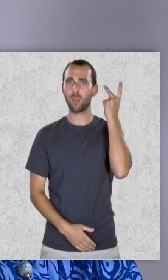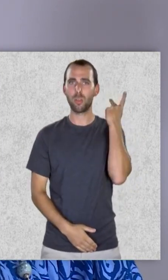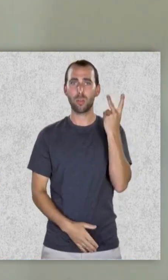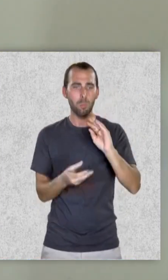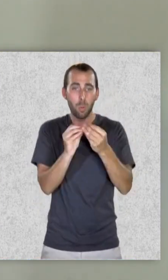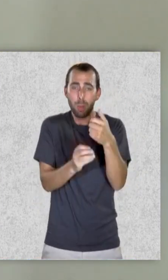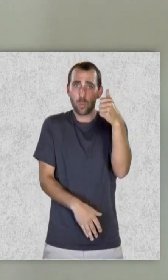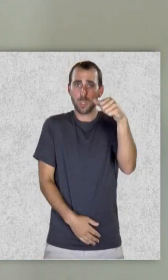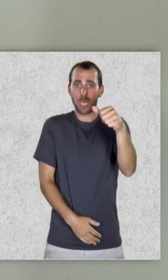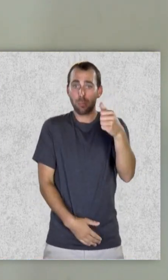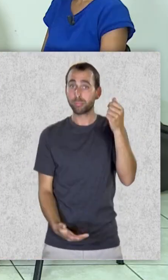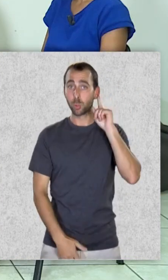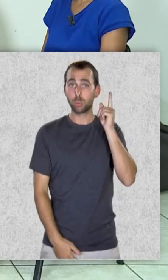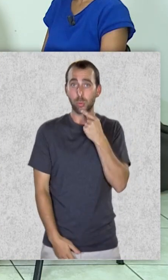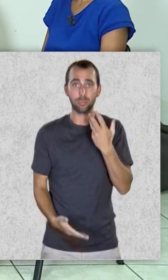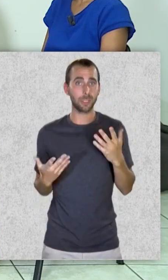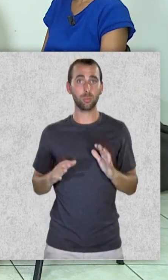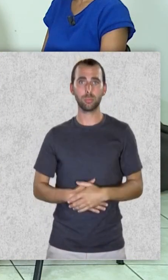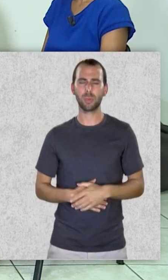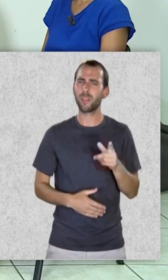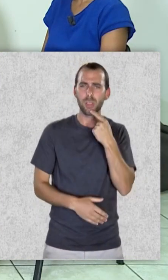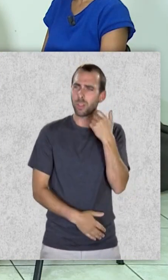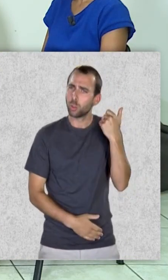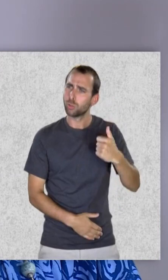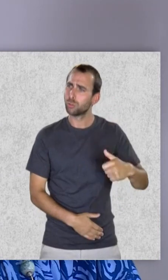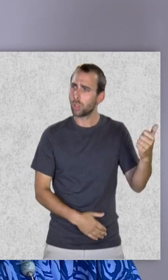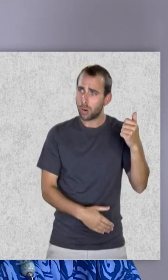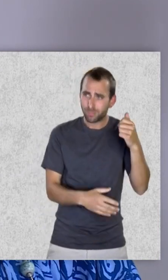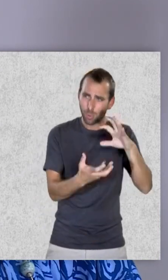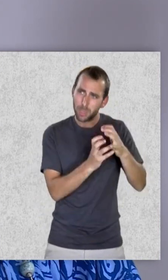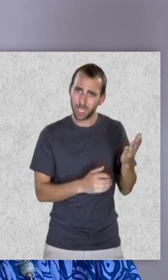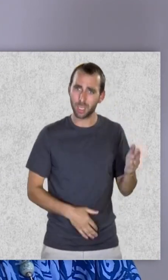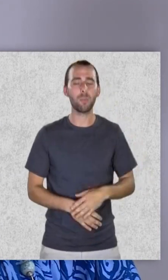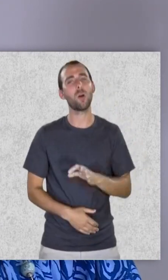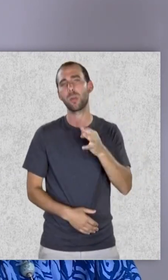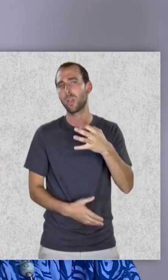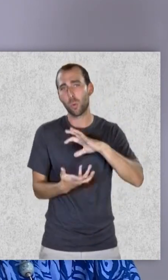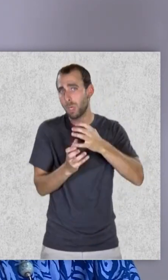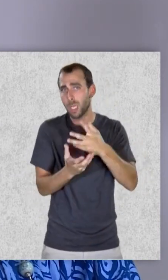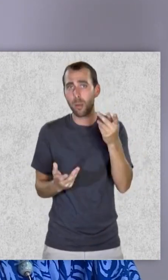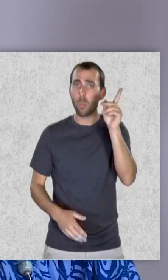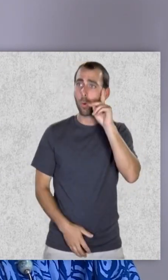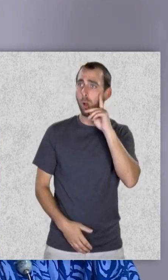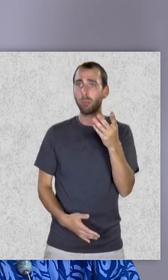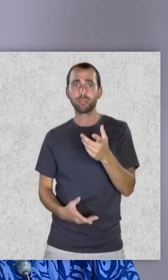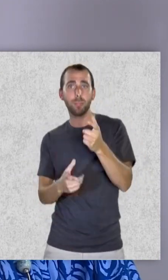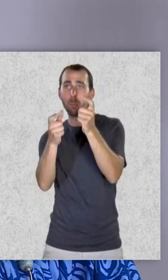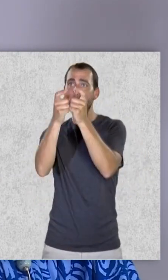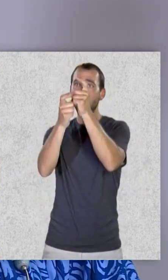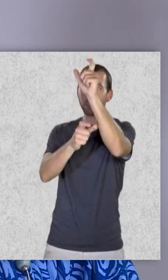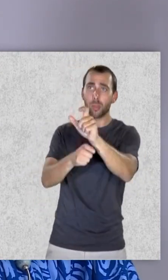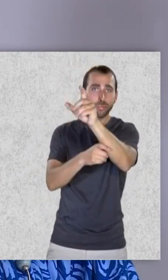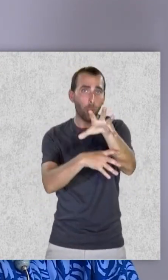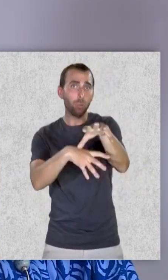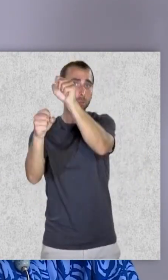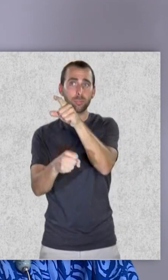surdité. Voilà. Le seul, c'est un peu compliqué de le faire alors. Eh bien, c'est plus compliqué parce que l'entrepreneur, il ne comprend pas la langue des signes. Donc,